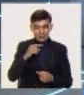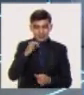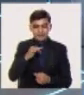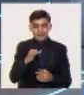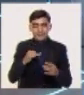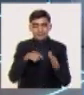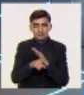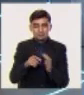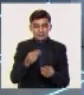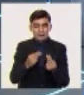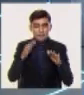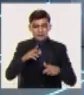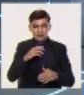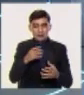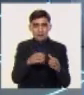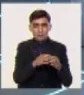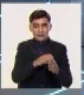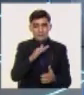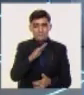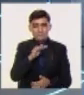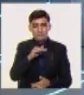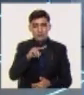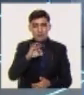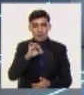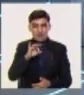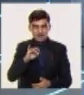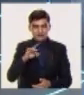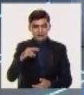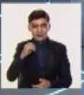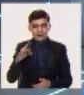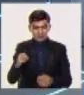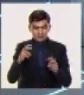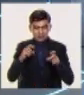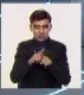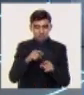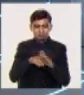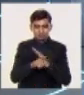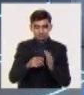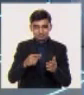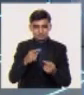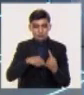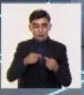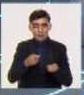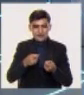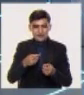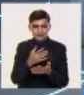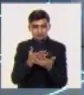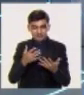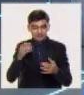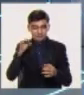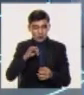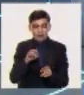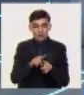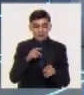Среди перспективных игроков компания Cloudera занимается предоставлением платформ корпоративного уровня для управления данными. По